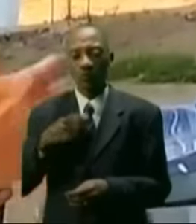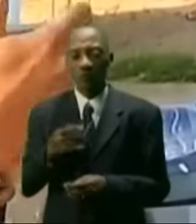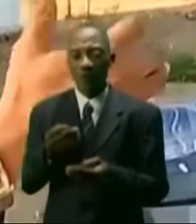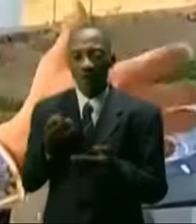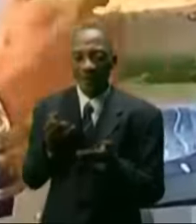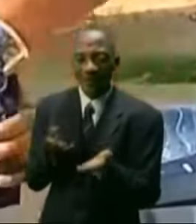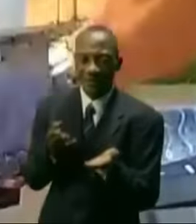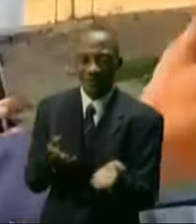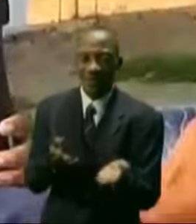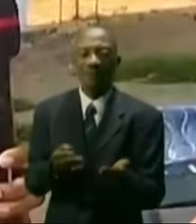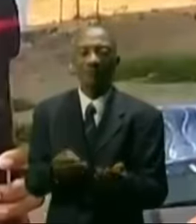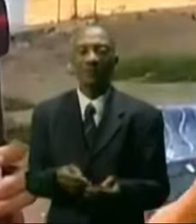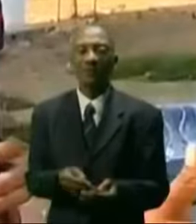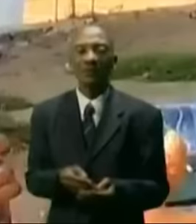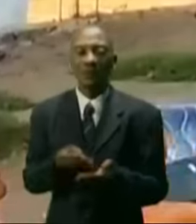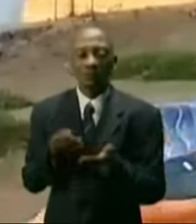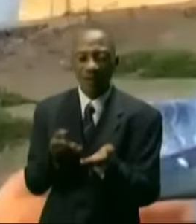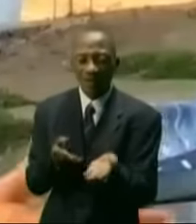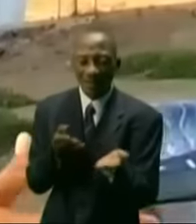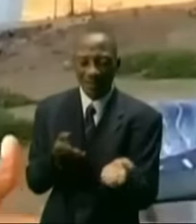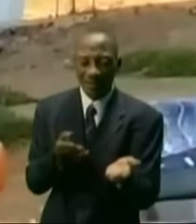pas droit vers la mort?